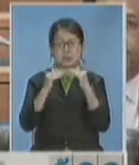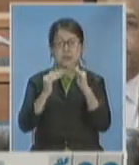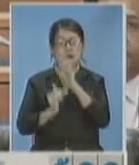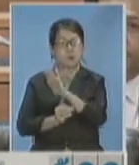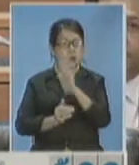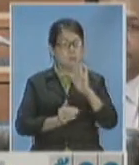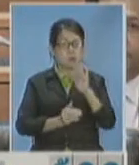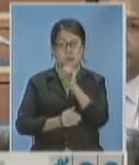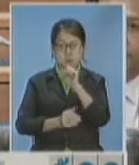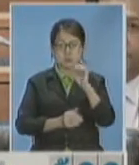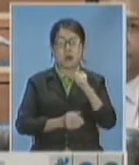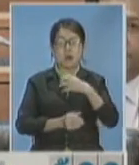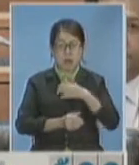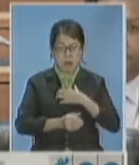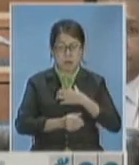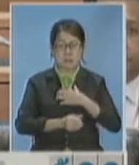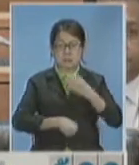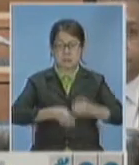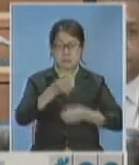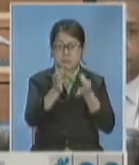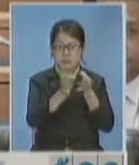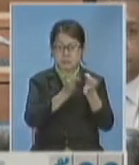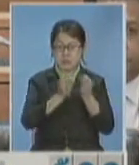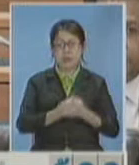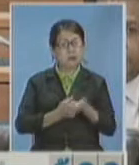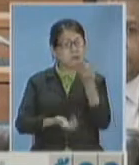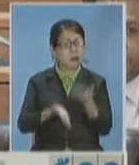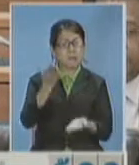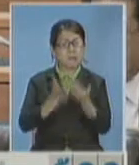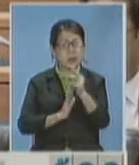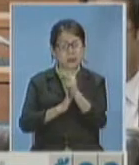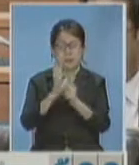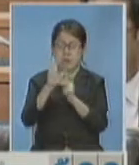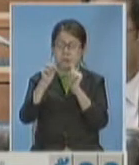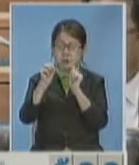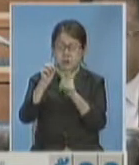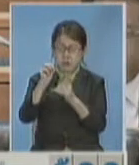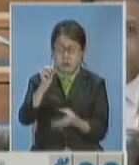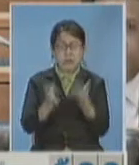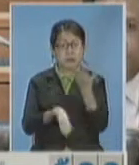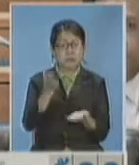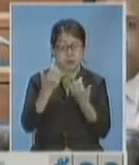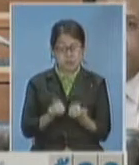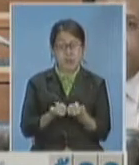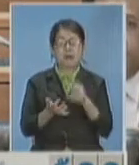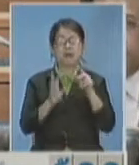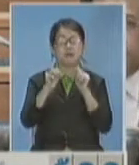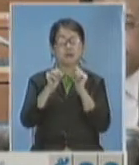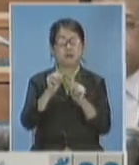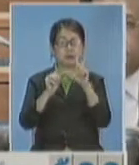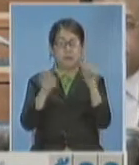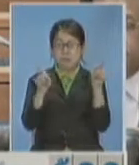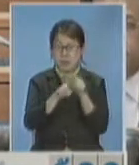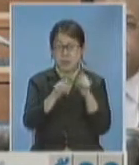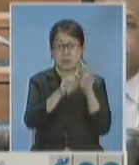ที่จะขอแปรยติได้แล้วก็ขอแปรยติได้ทุกมาตราครับรวมทั้งมาตรา3ที่กำลังพิจารณาอยู่ซึ่ง